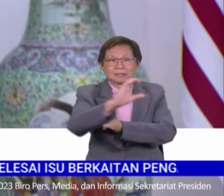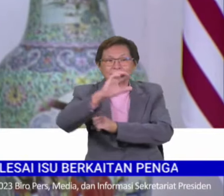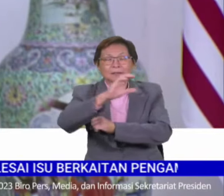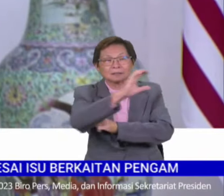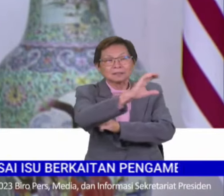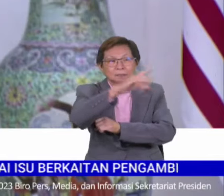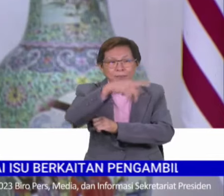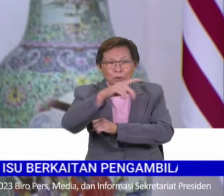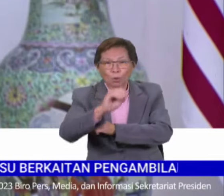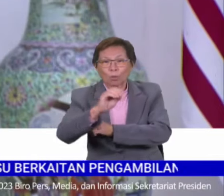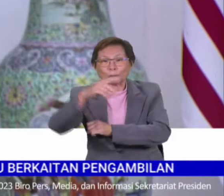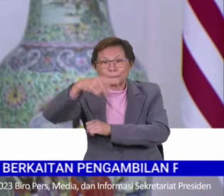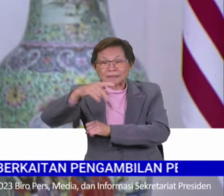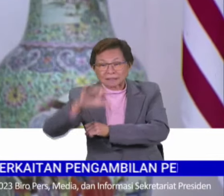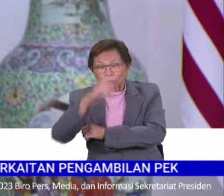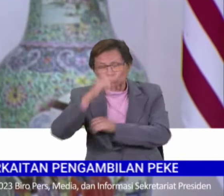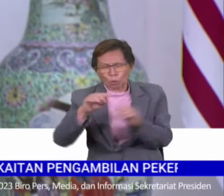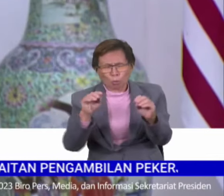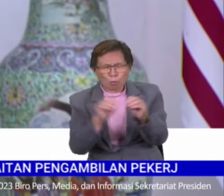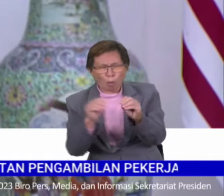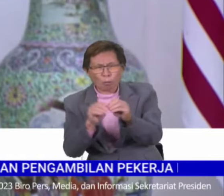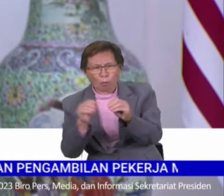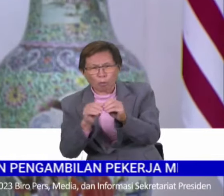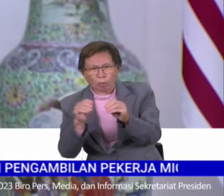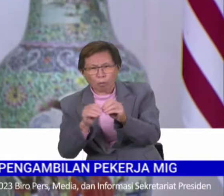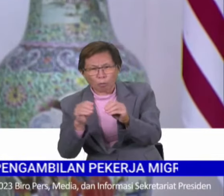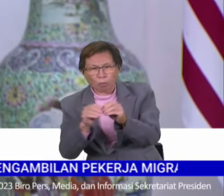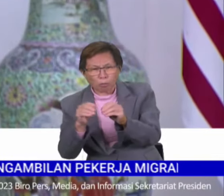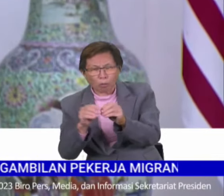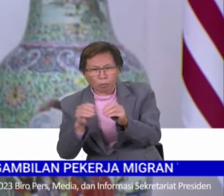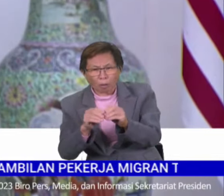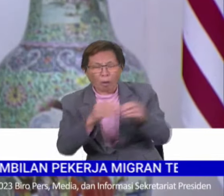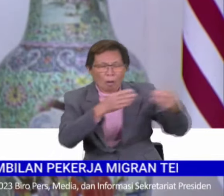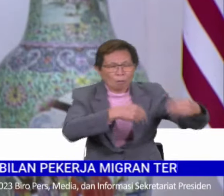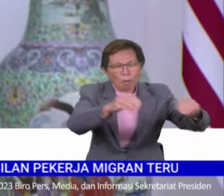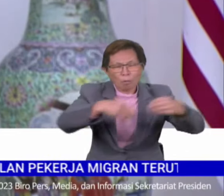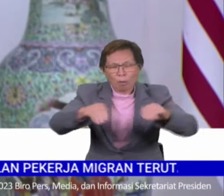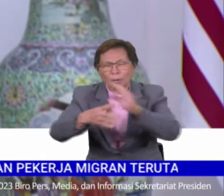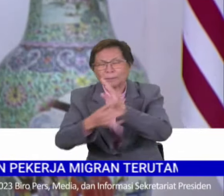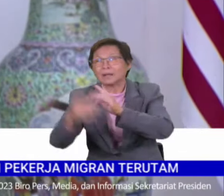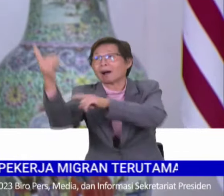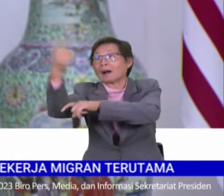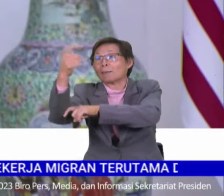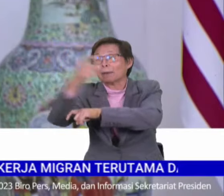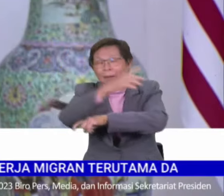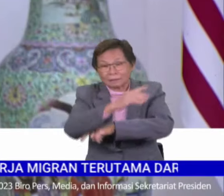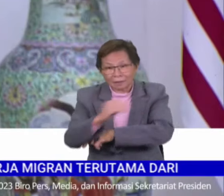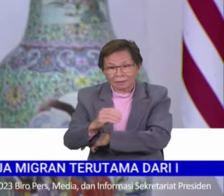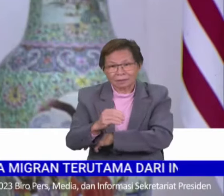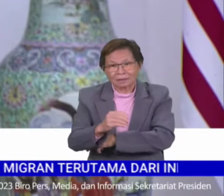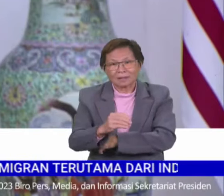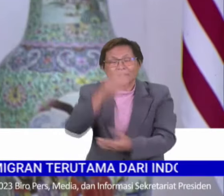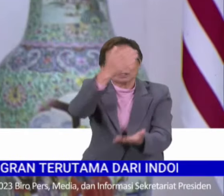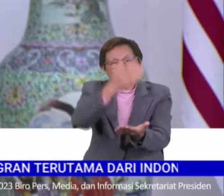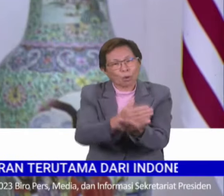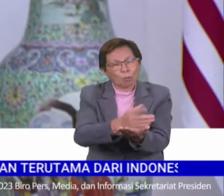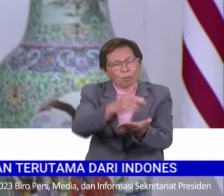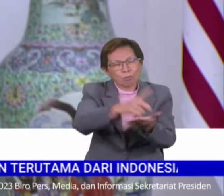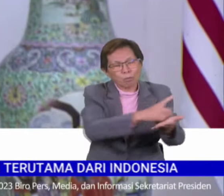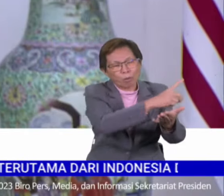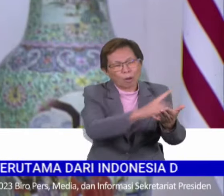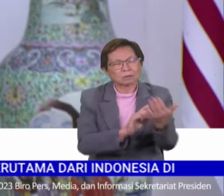CPOPC, untuk meningkatkan pasar minyak kelapa sawit dan memerangi